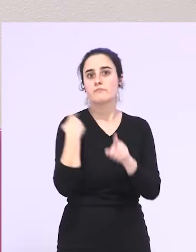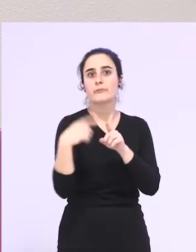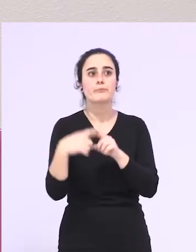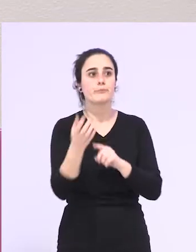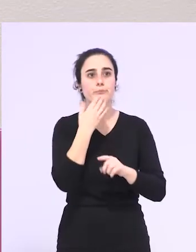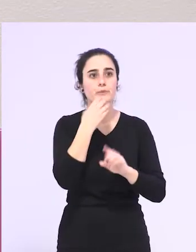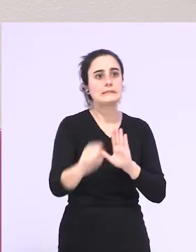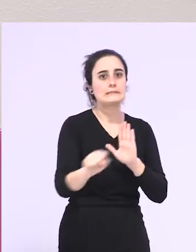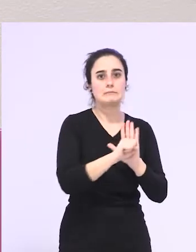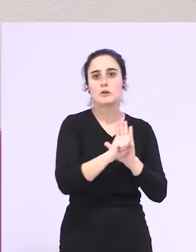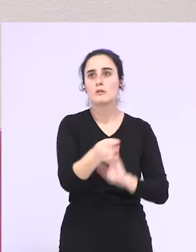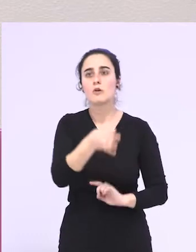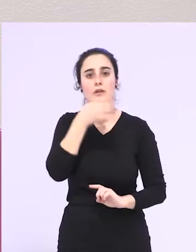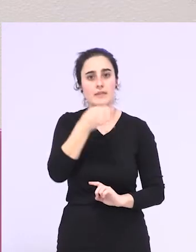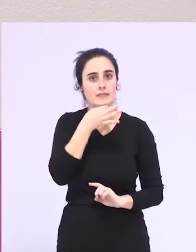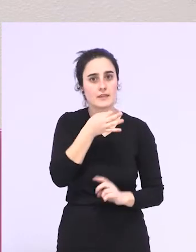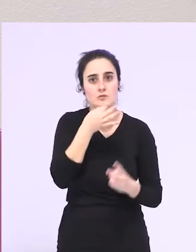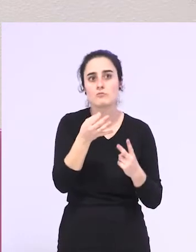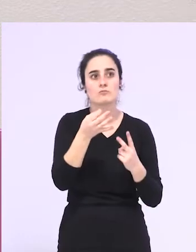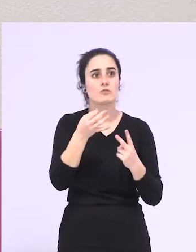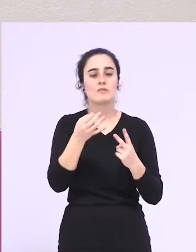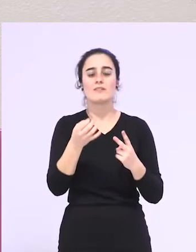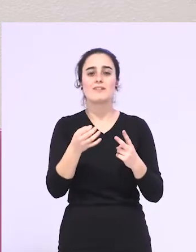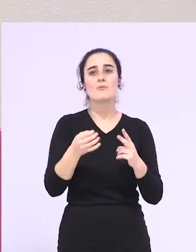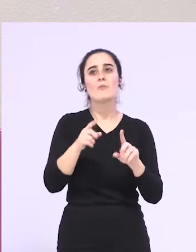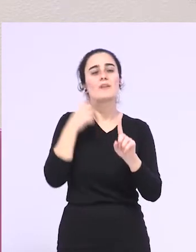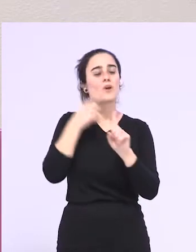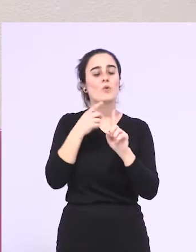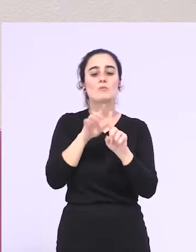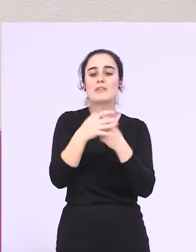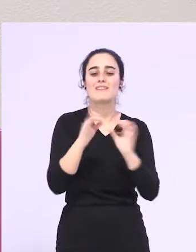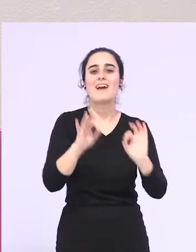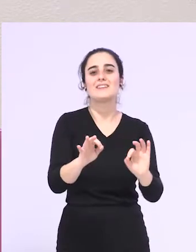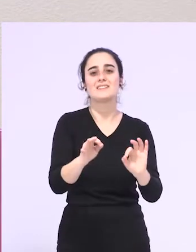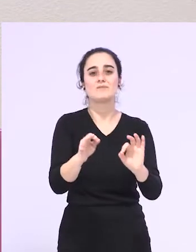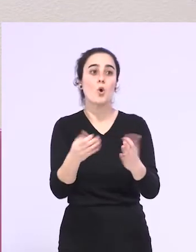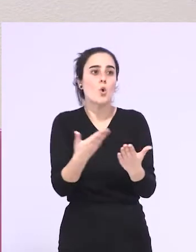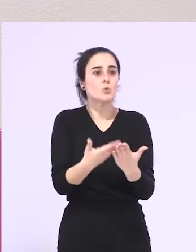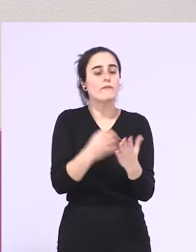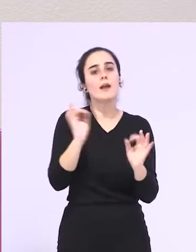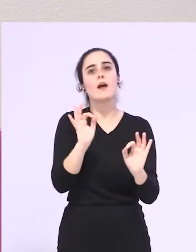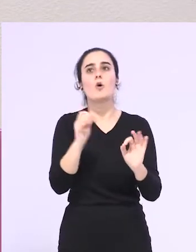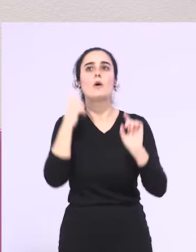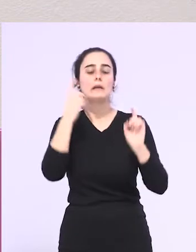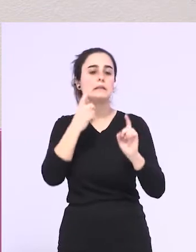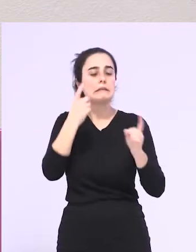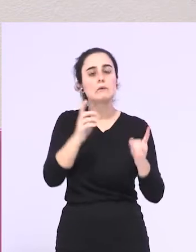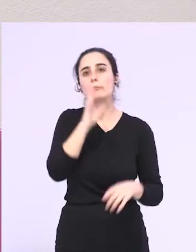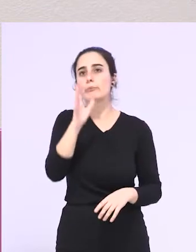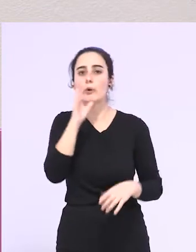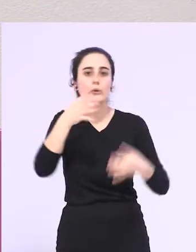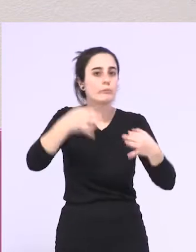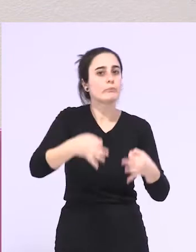simbolikoak, diskurtsiboak, nolabait eraso hori justifikatzen edo legitimatzen edo naturalizatzen duten ideario